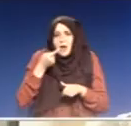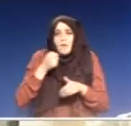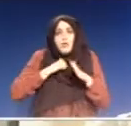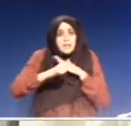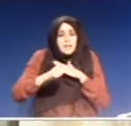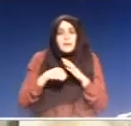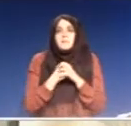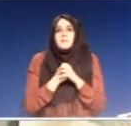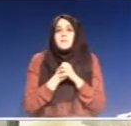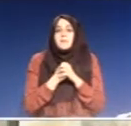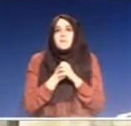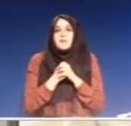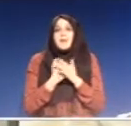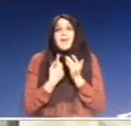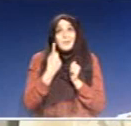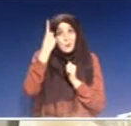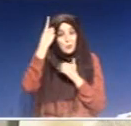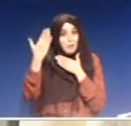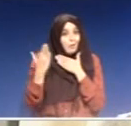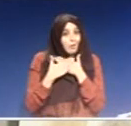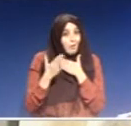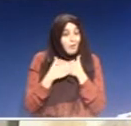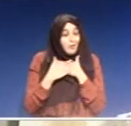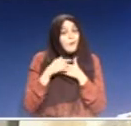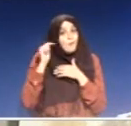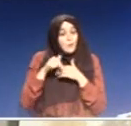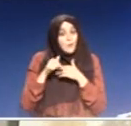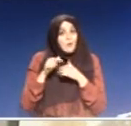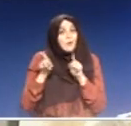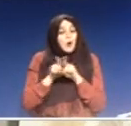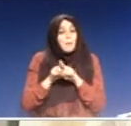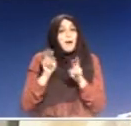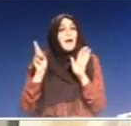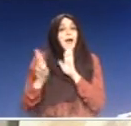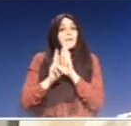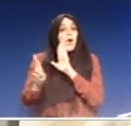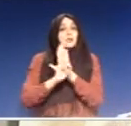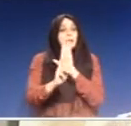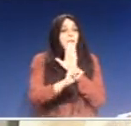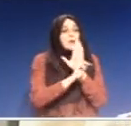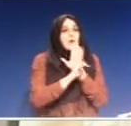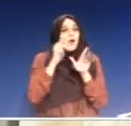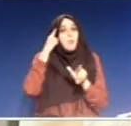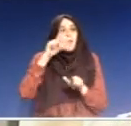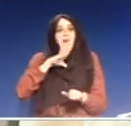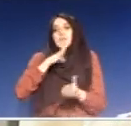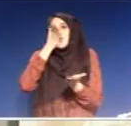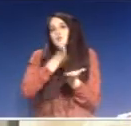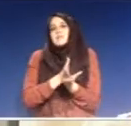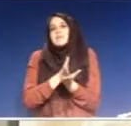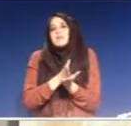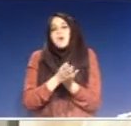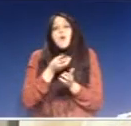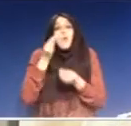العقاريين. فربنا أرشدنا إلى الرجوع إلى هؤلاء الخبراء تحقيقا للعدل، أو